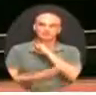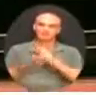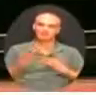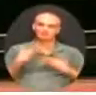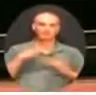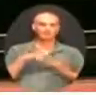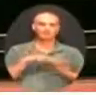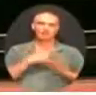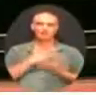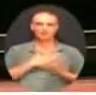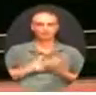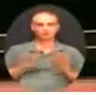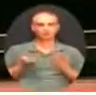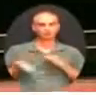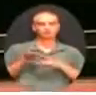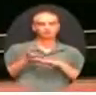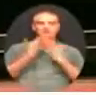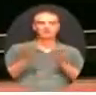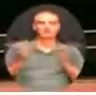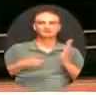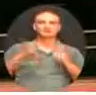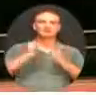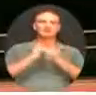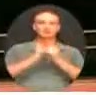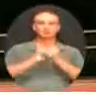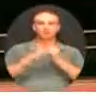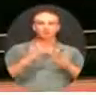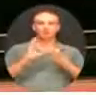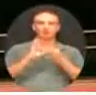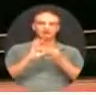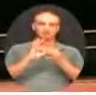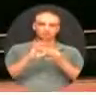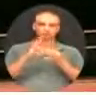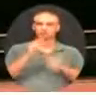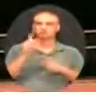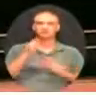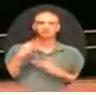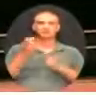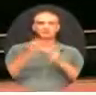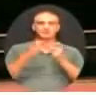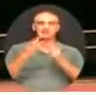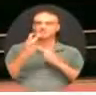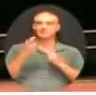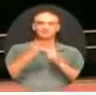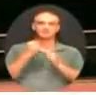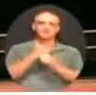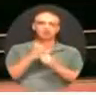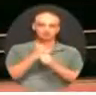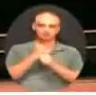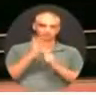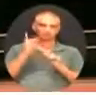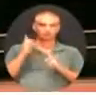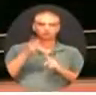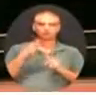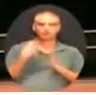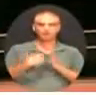נתקבלה מתוך רצון להגביר את חשיפת שרת התרבות והספורט או ניסיון לקשור את סוגיית הקצאת 200 הכרטיסים לעובדי המשרד, שהיו